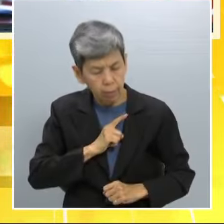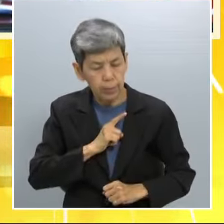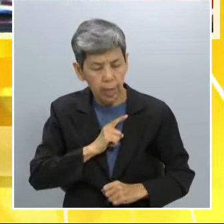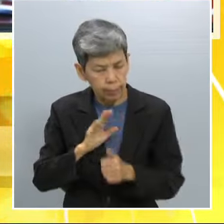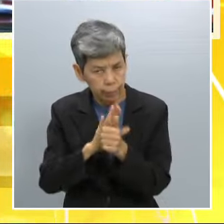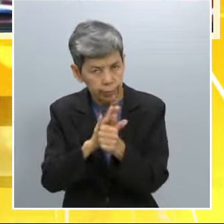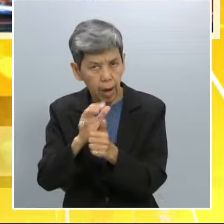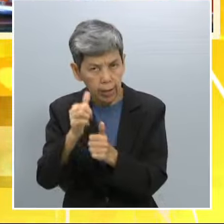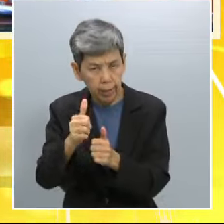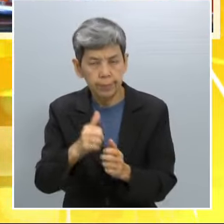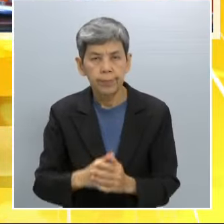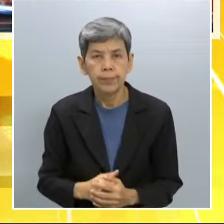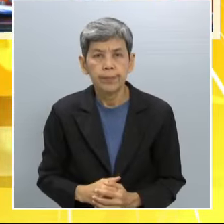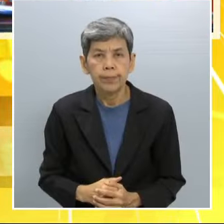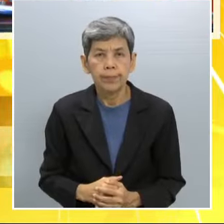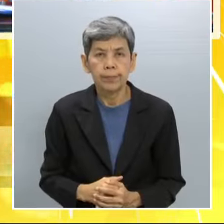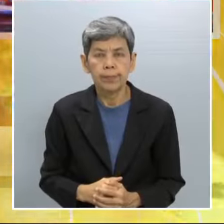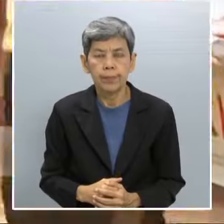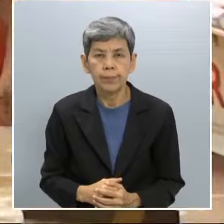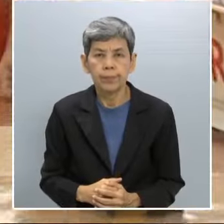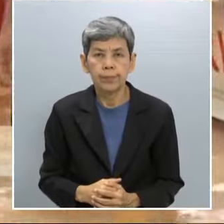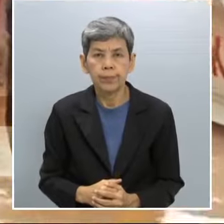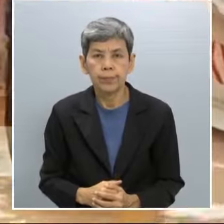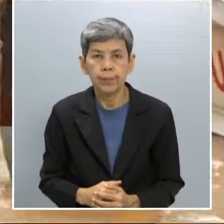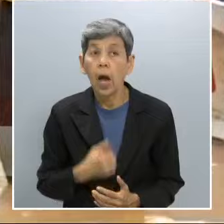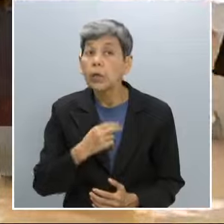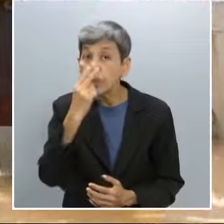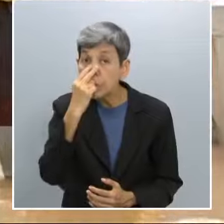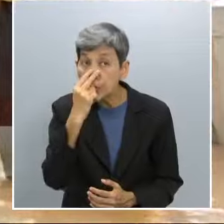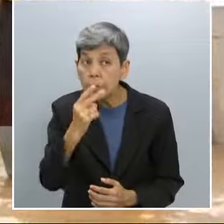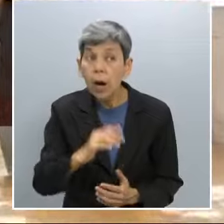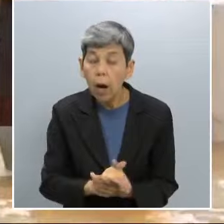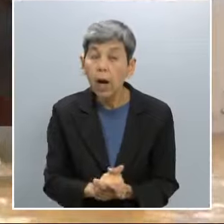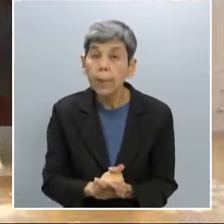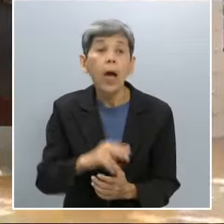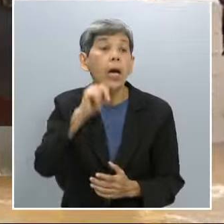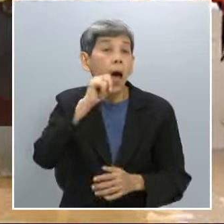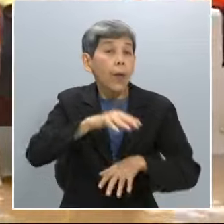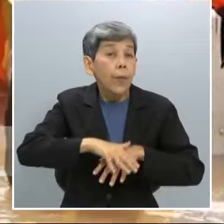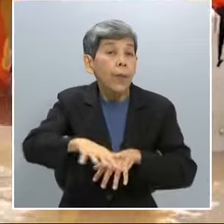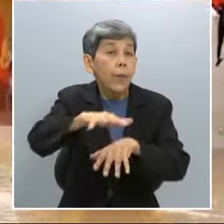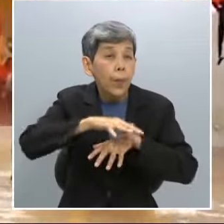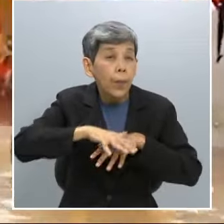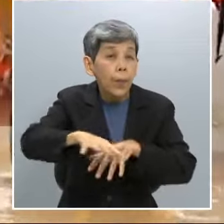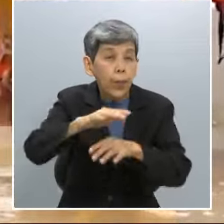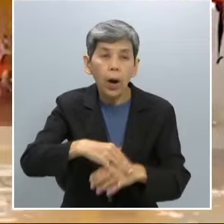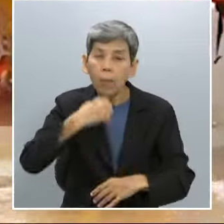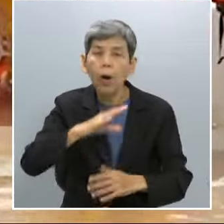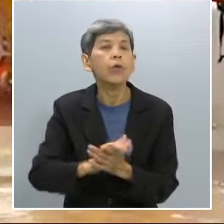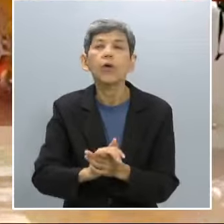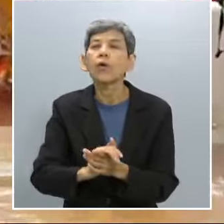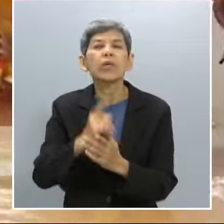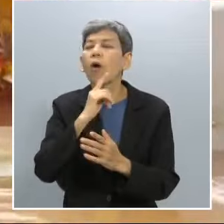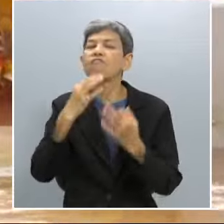ครับ ขณะที่ท่านผู้ชมฟังดูถ้าเป็นน้ำหลากคุณอนุทินท่านนโยบายเลยนะฟรีเลยนะ